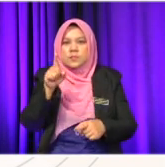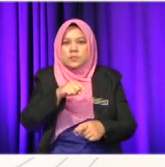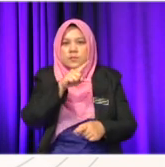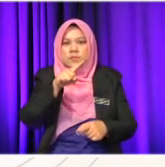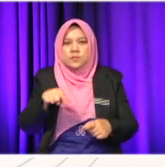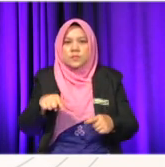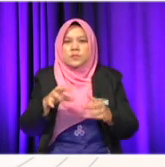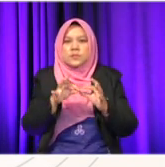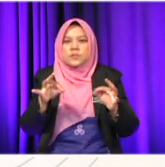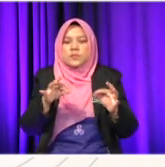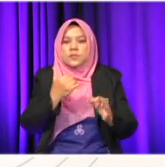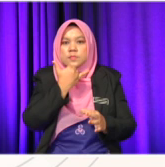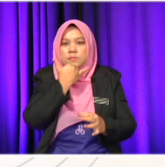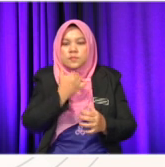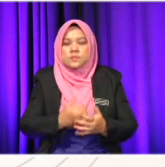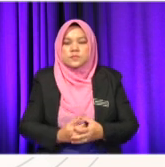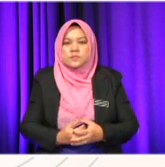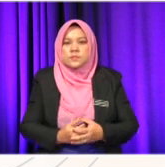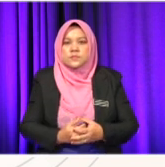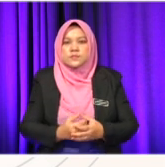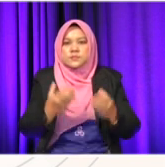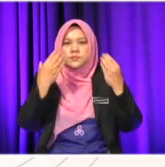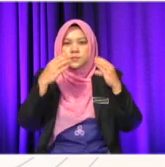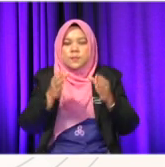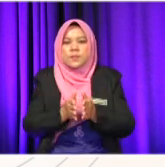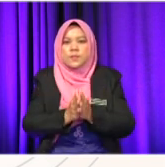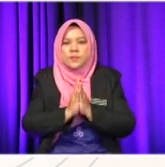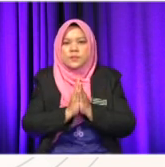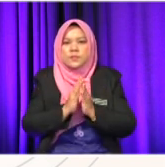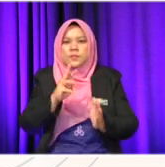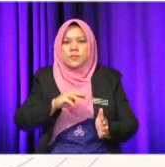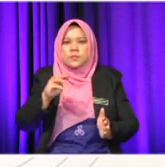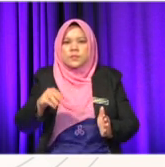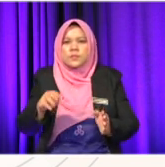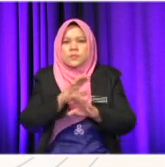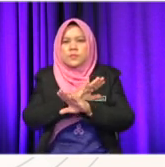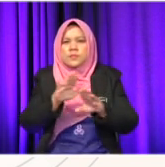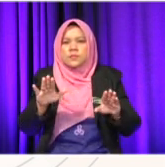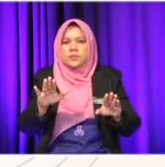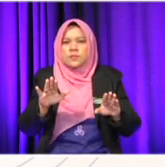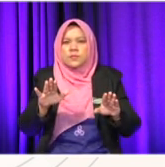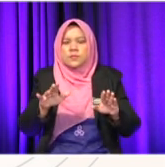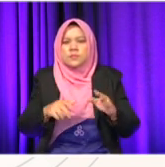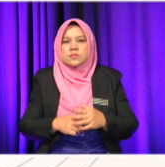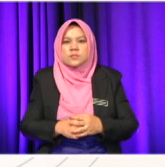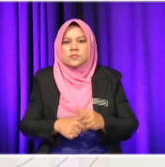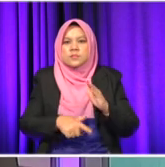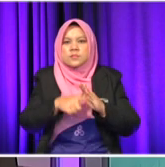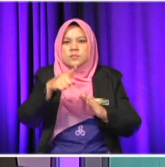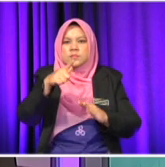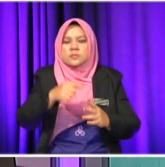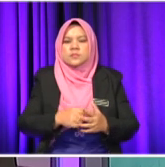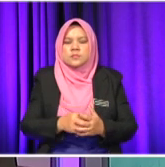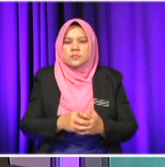Oke jadi Cikgu minta sangat dengan murid-murid Jangan pula kamu nih terlebih-lebih